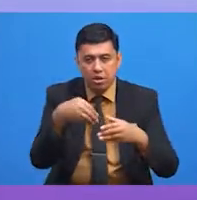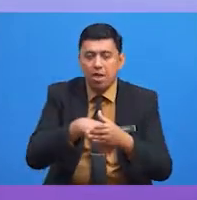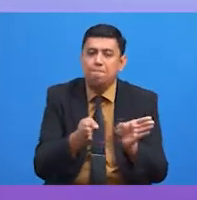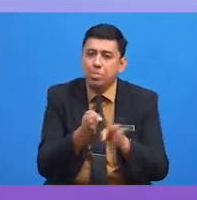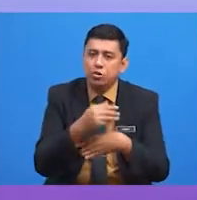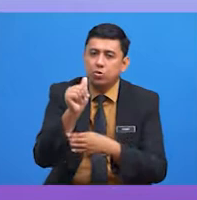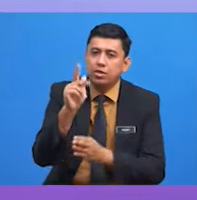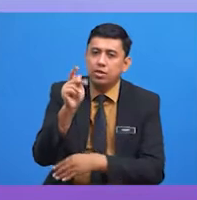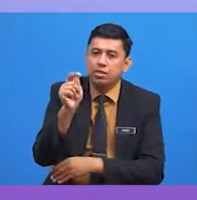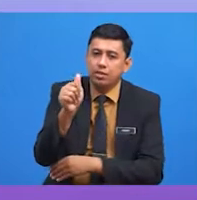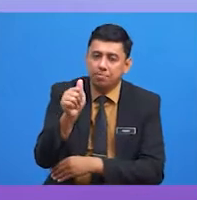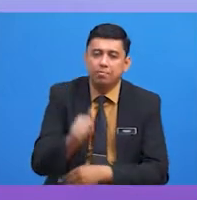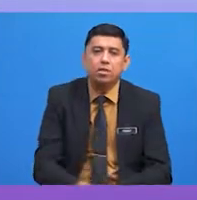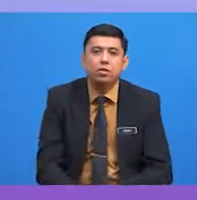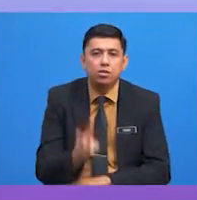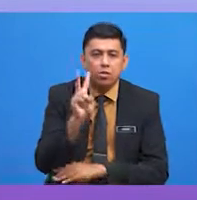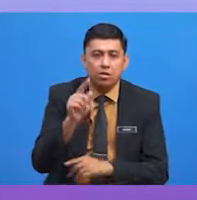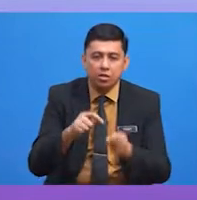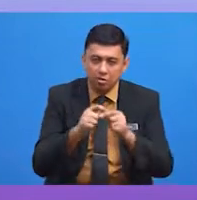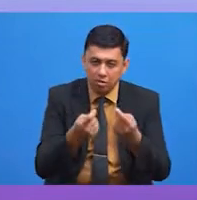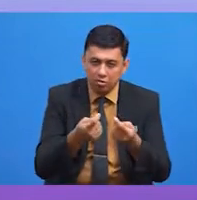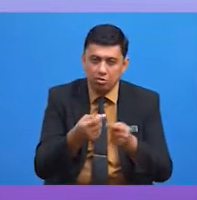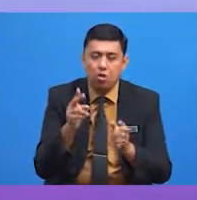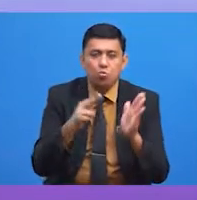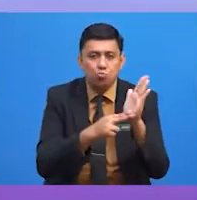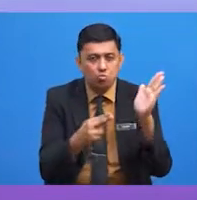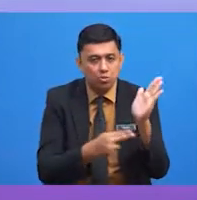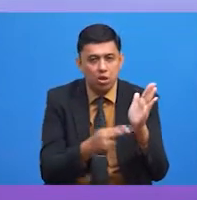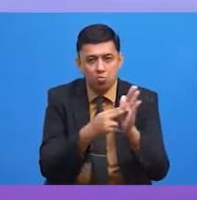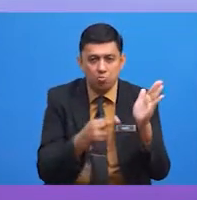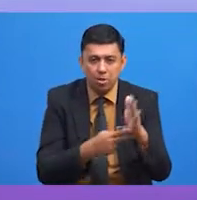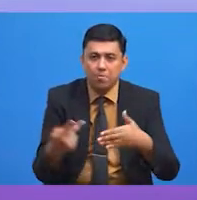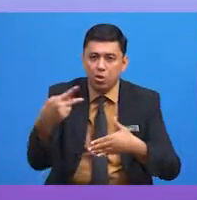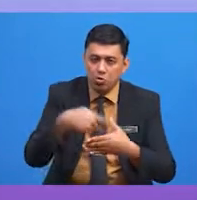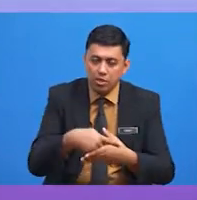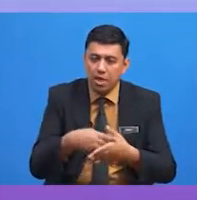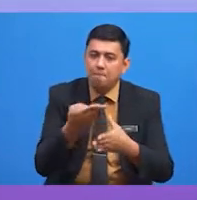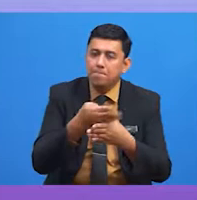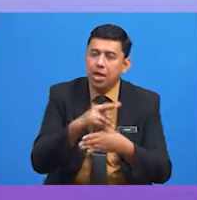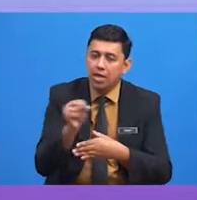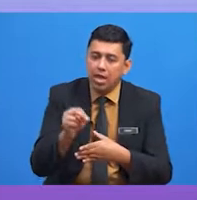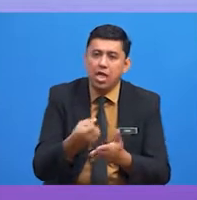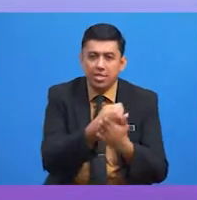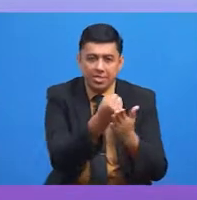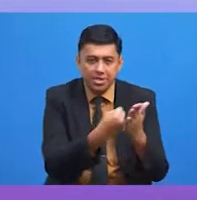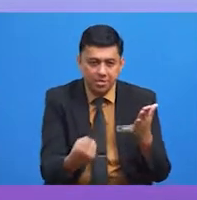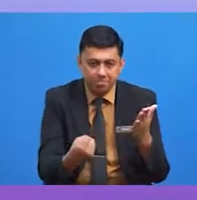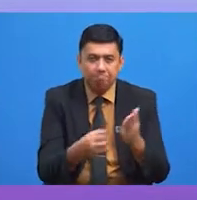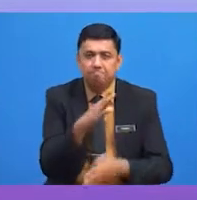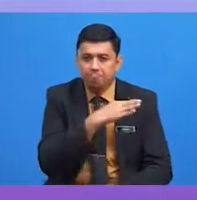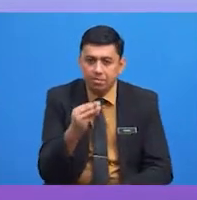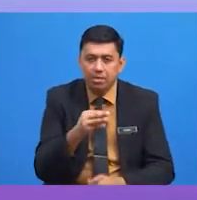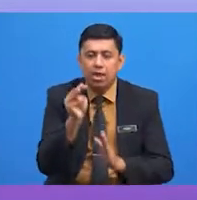akta. 2. Teks undang-undang mengandungi bahagian dan